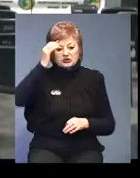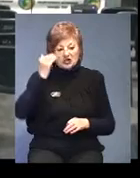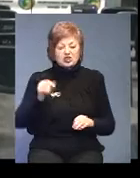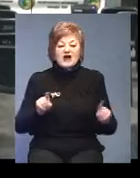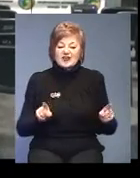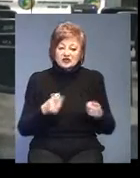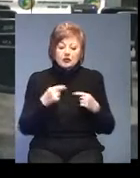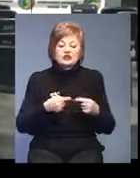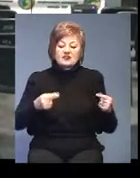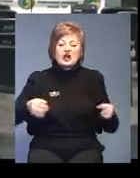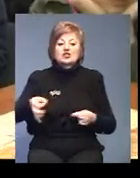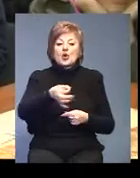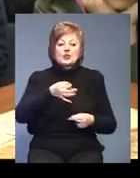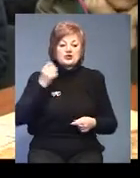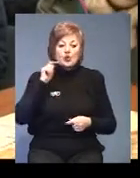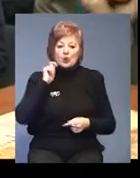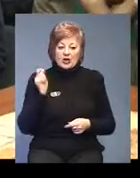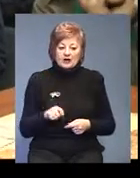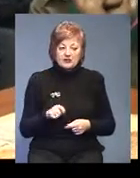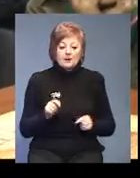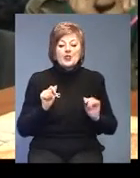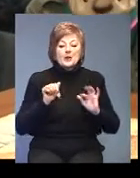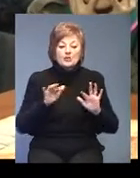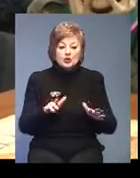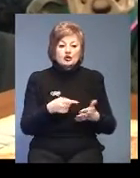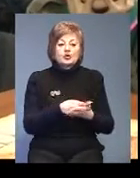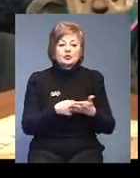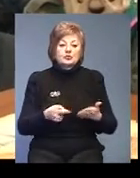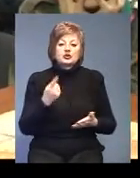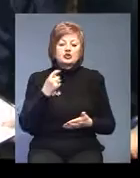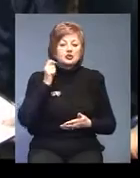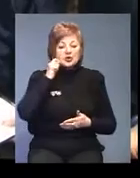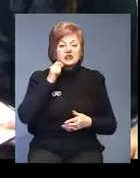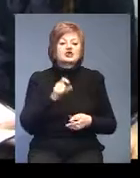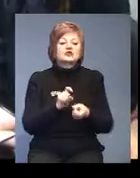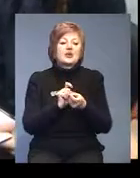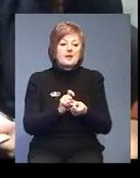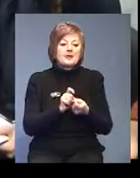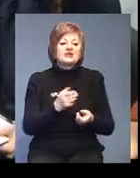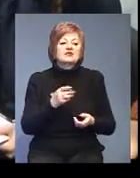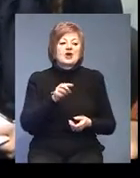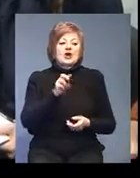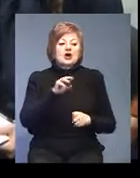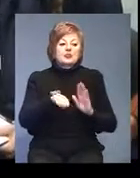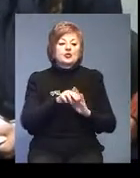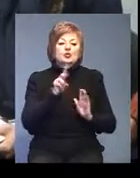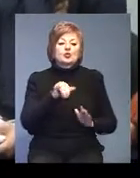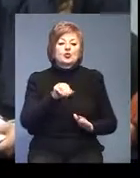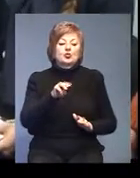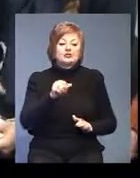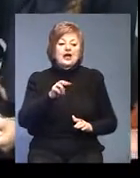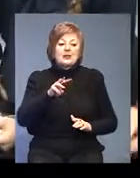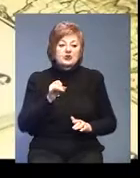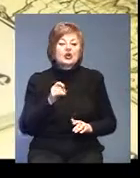державотворення в різних областях України. Заходи з відзначення 100-річчя битви під Крутами та 99-ї річниці Соборності України у